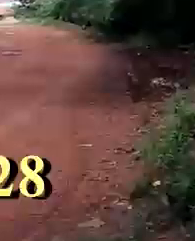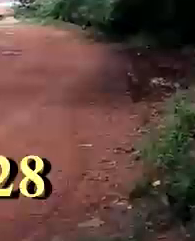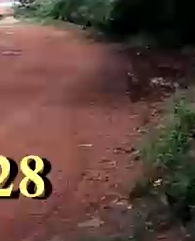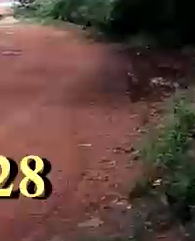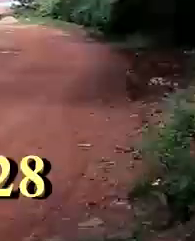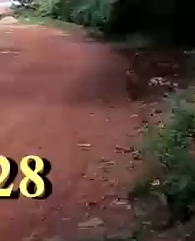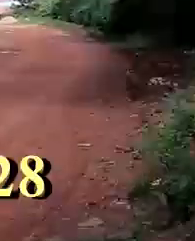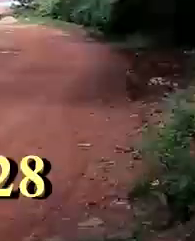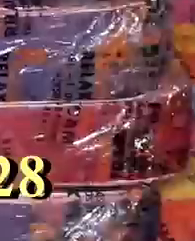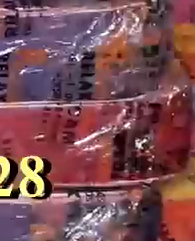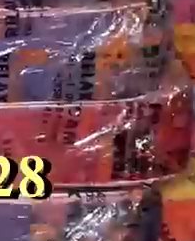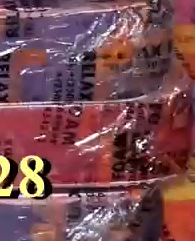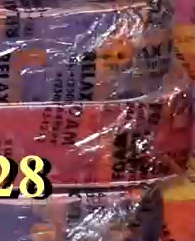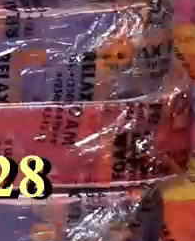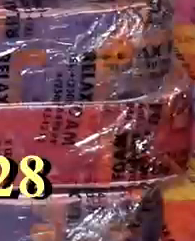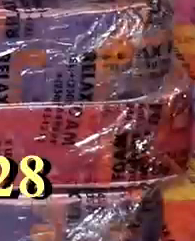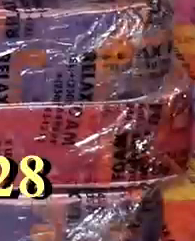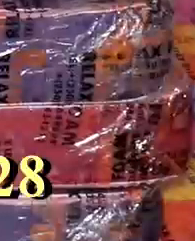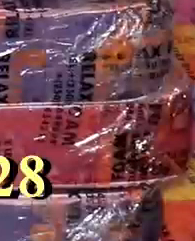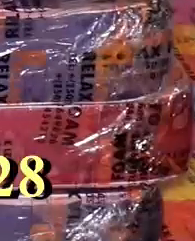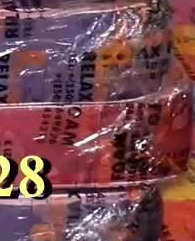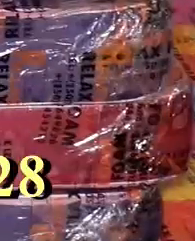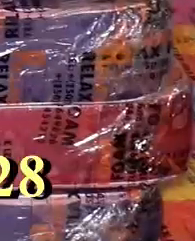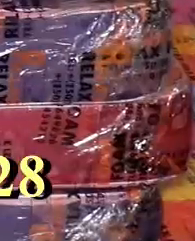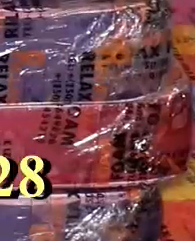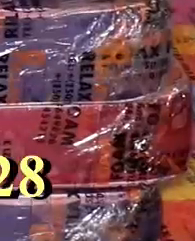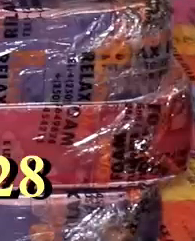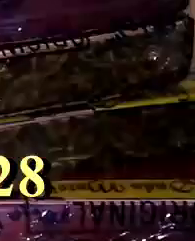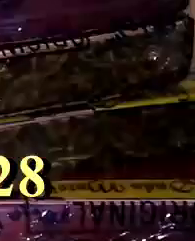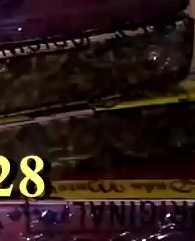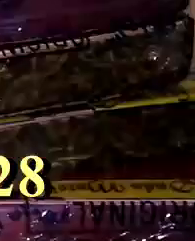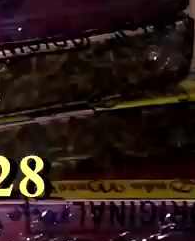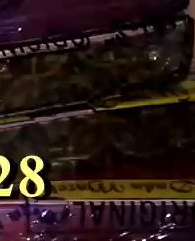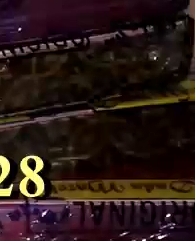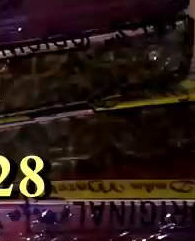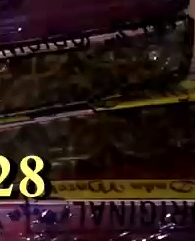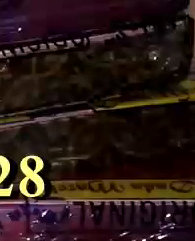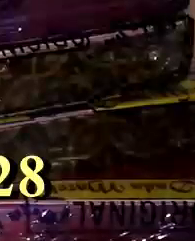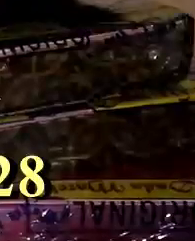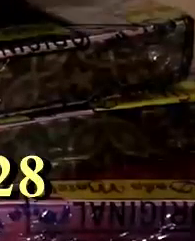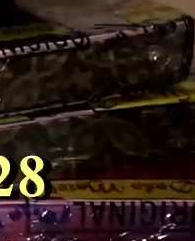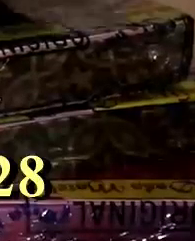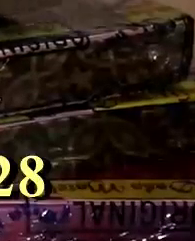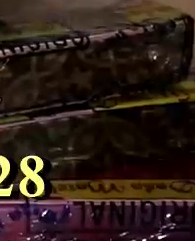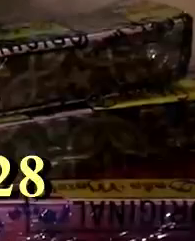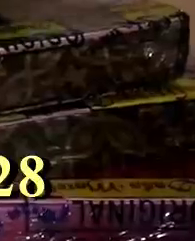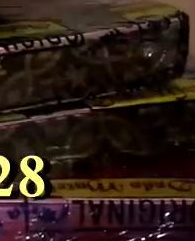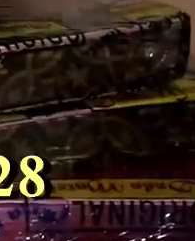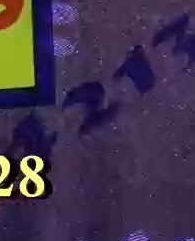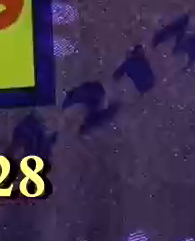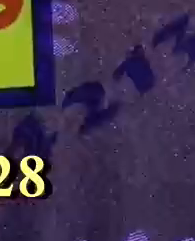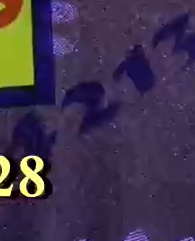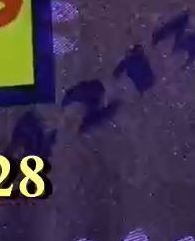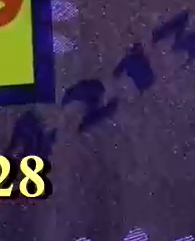bw'uwo muhanda burabamenyesha ko nyuma ya matera ya Relax Form yakunzwe n'abatari bake babazana indi matera ya Dada Materes n'ubundi